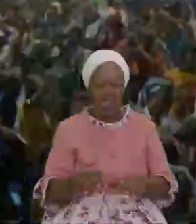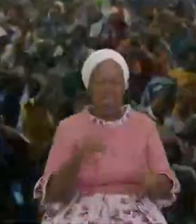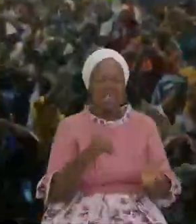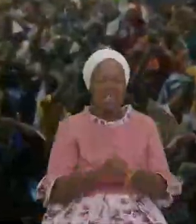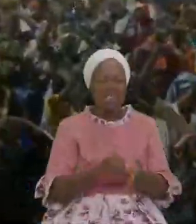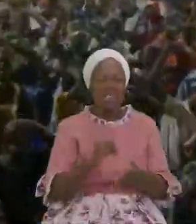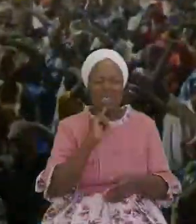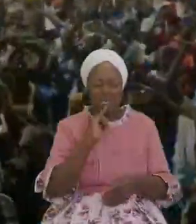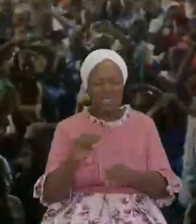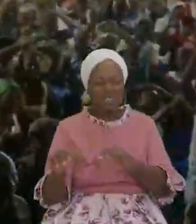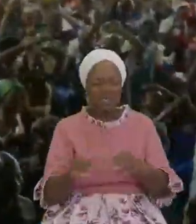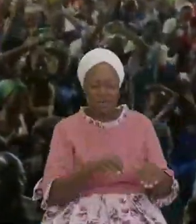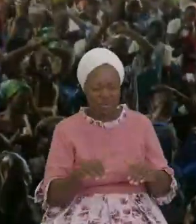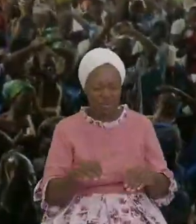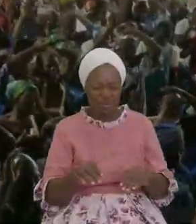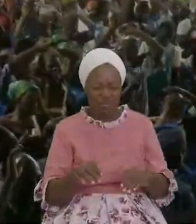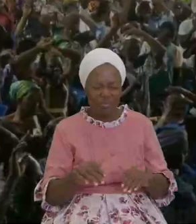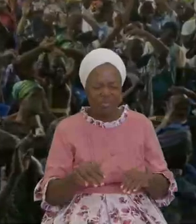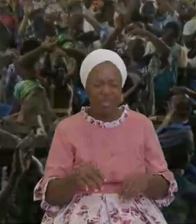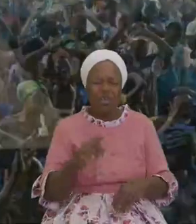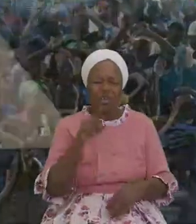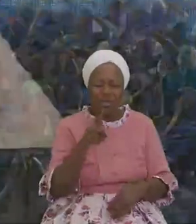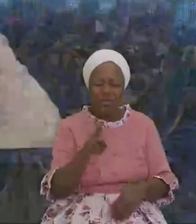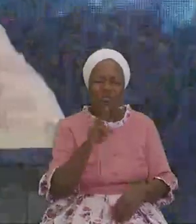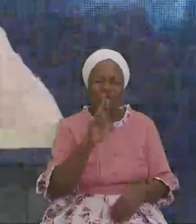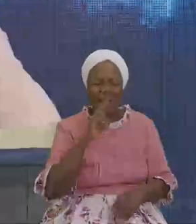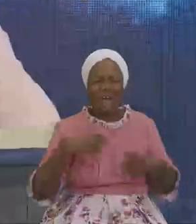C'est fait. C'est fait.